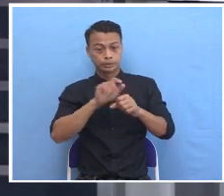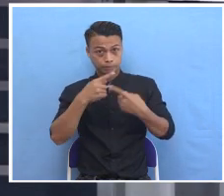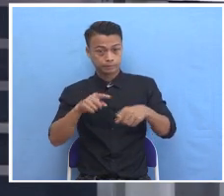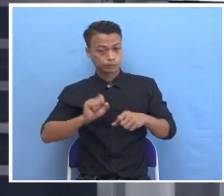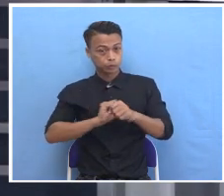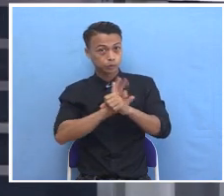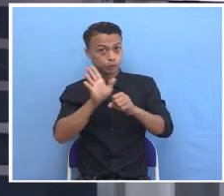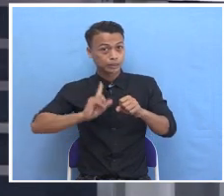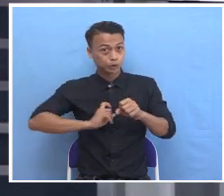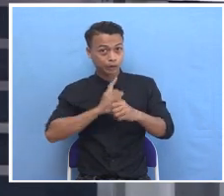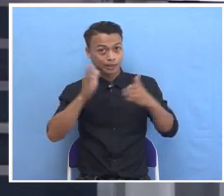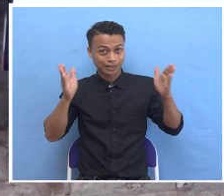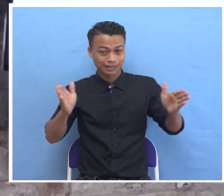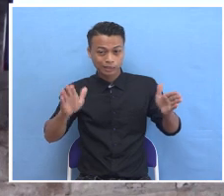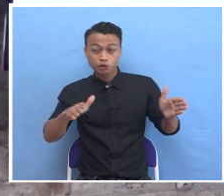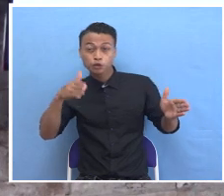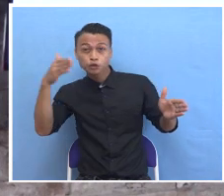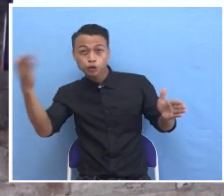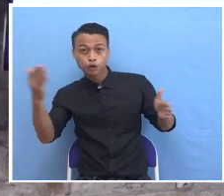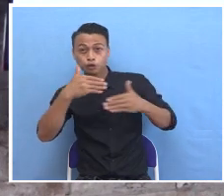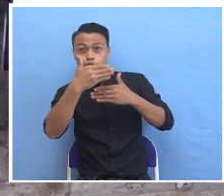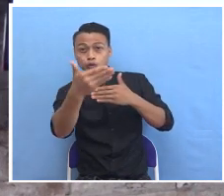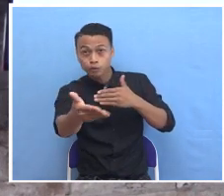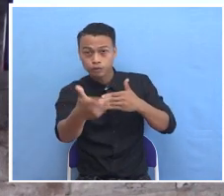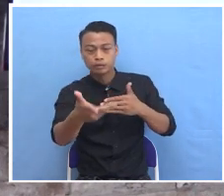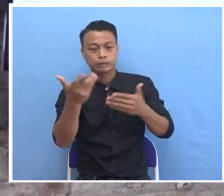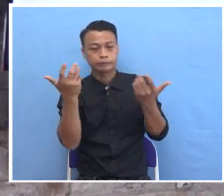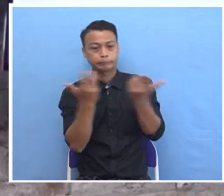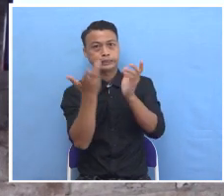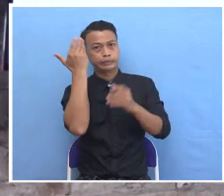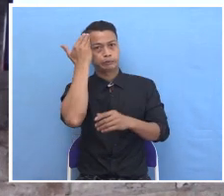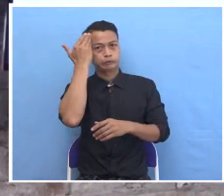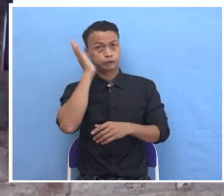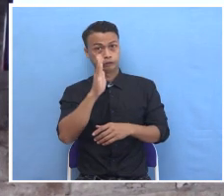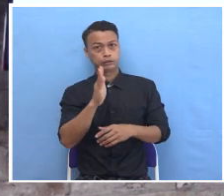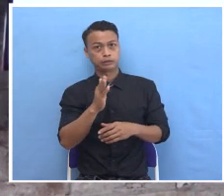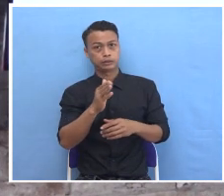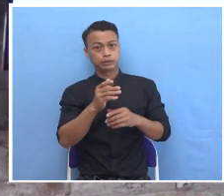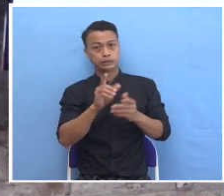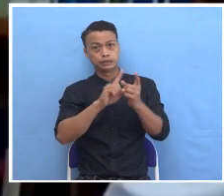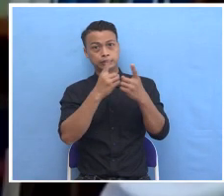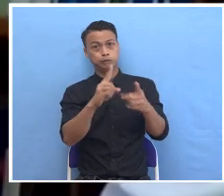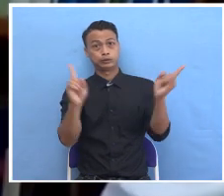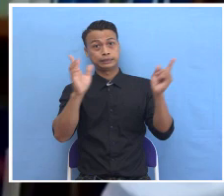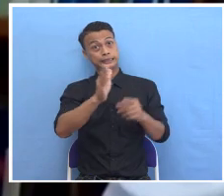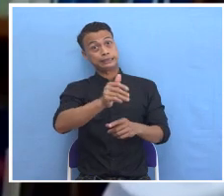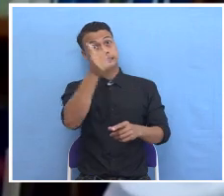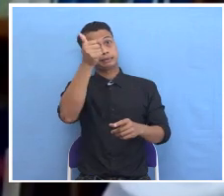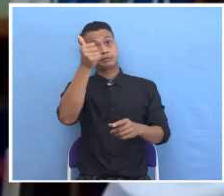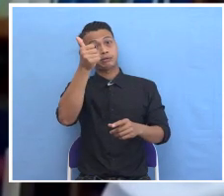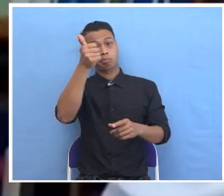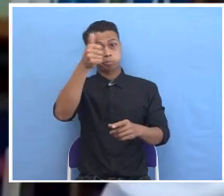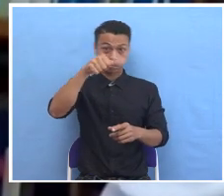ပဲနဲ့နောက်ကျောင်းပြန်ကောင်းပြန်သွားနိုင်တယ်အဲ့လိုဆိုရင်နောက်ကျောင်းပြန်အောင်ဘယ်အင်အားစုတွေကလုပ်မလဲသို့တော့ကျွန်တော်ပထ